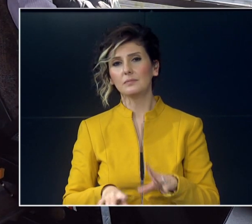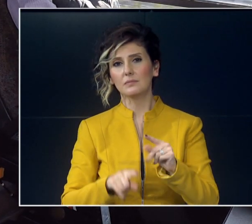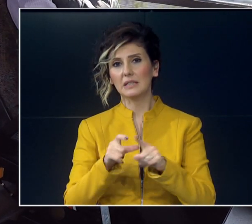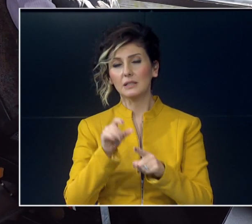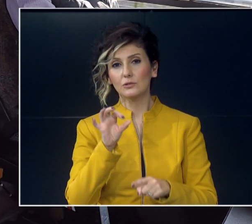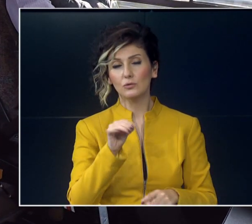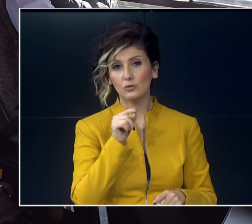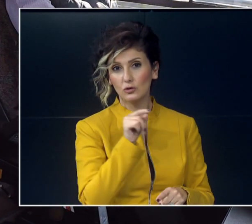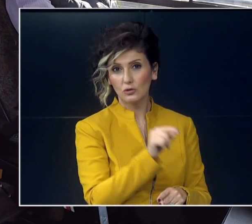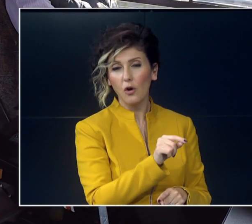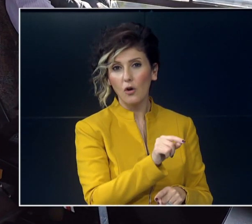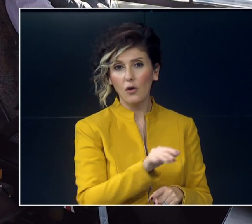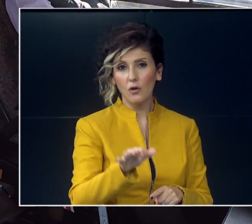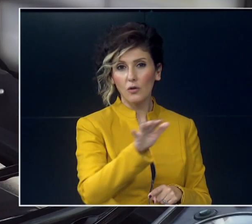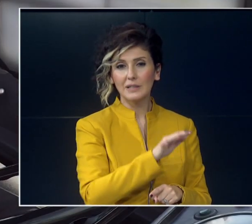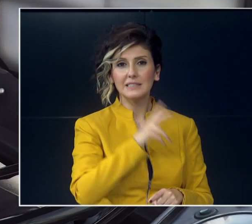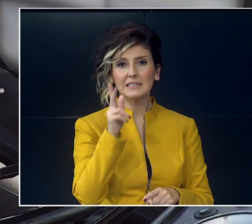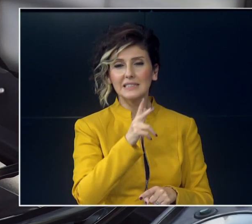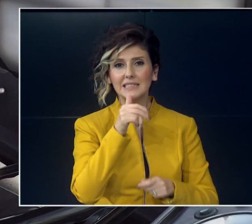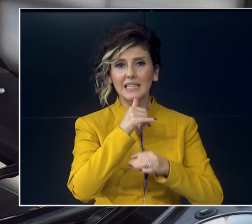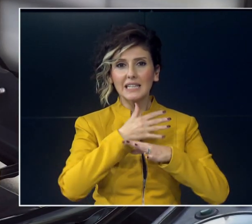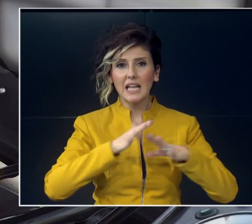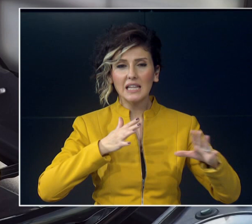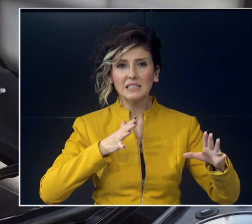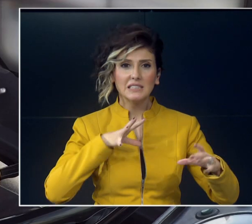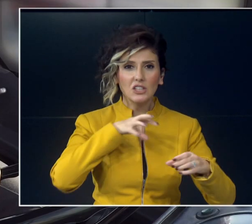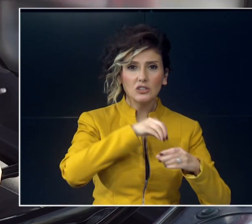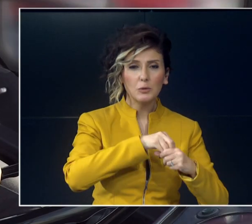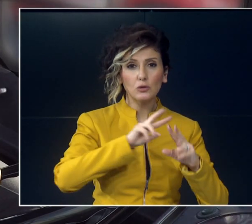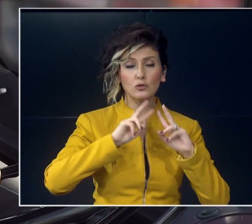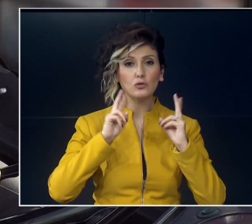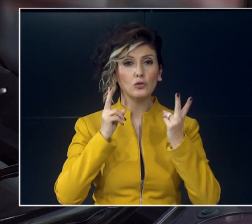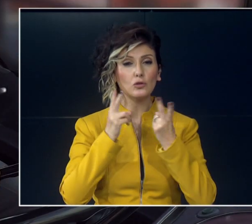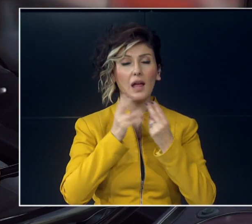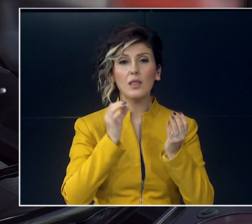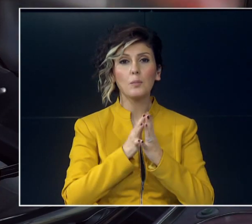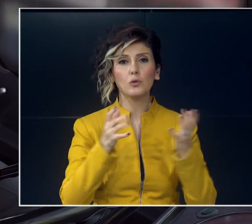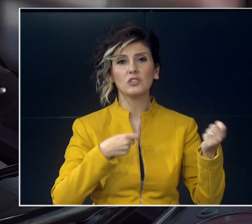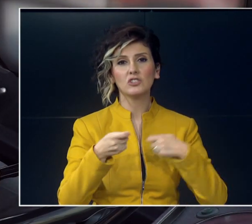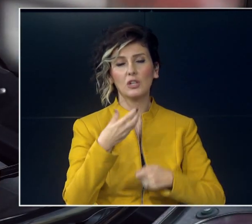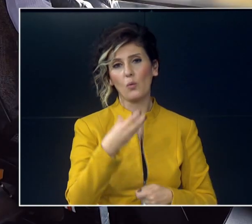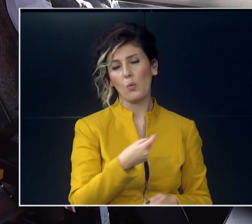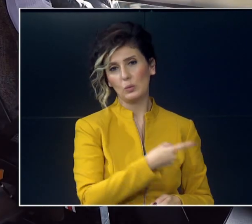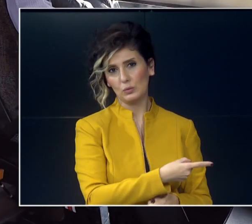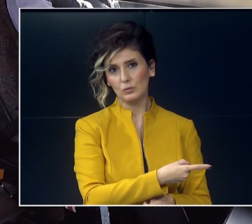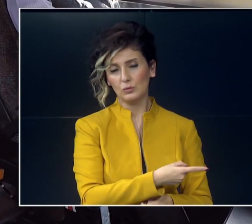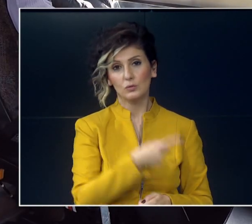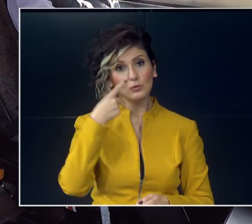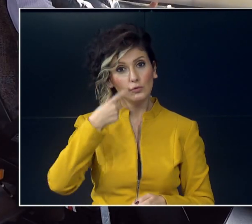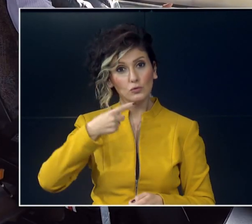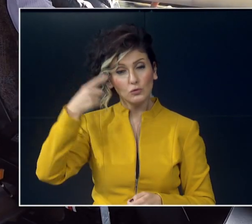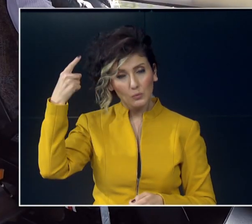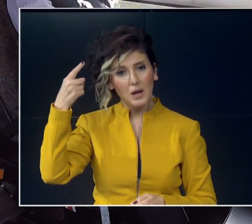İDO hızlı deniz taşımacılığında dünyanın en büyük şirketi.